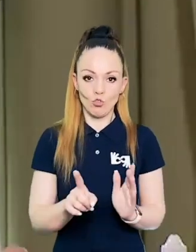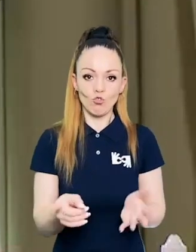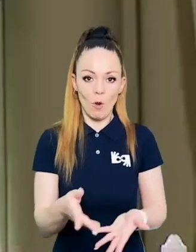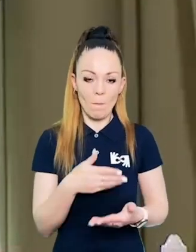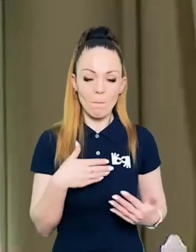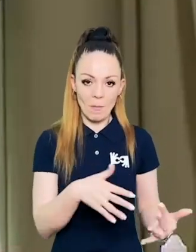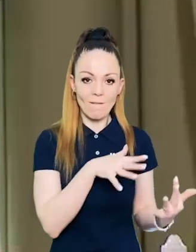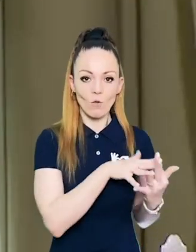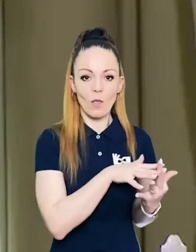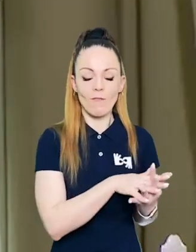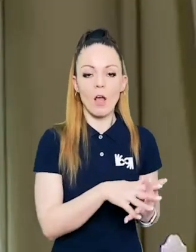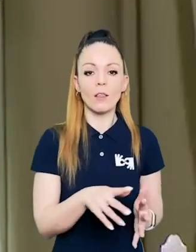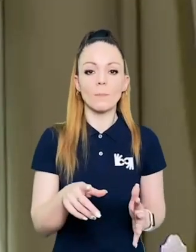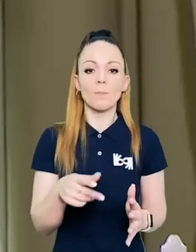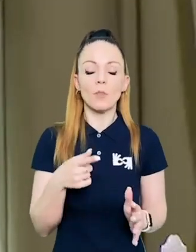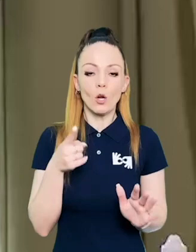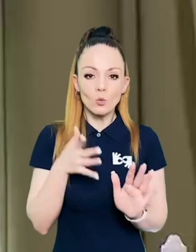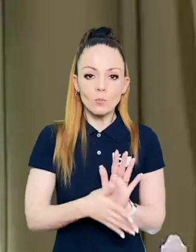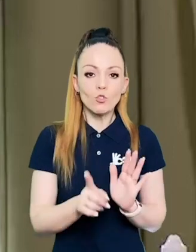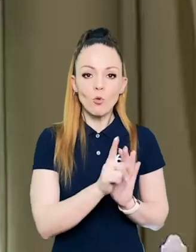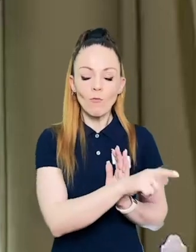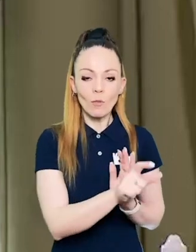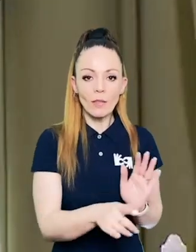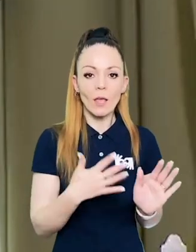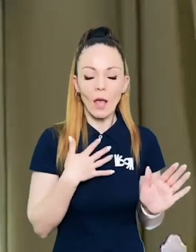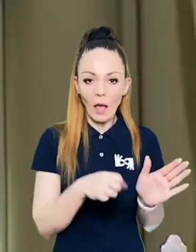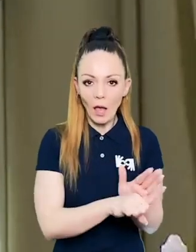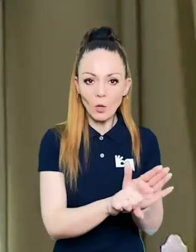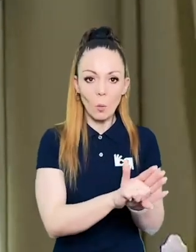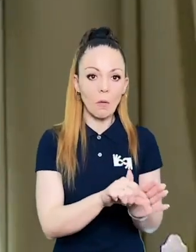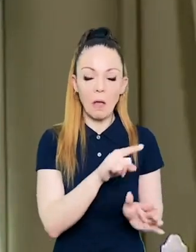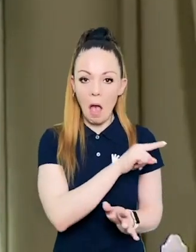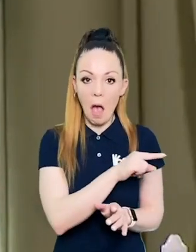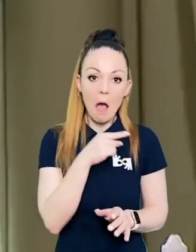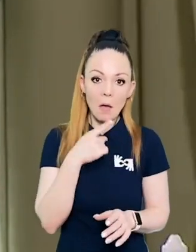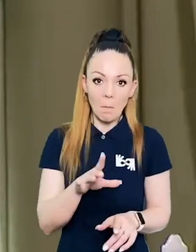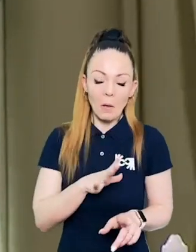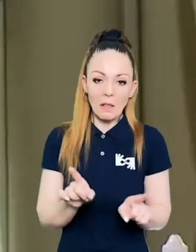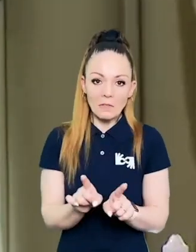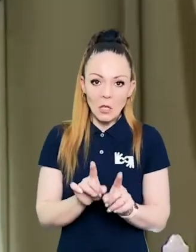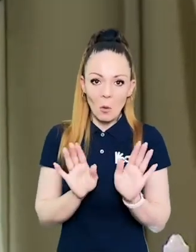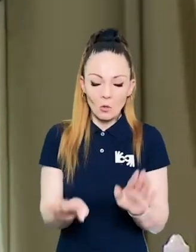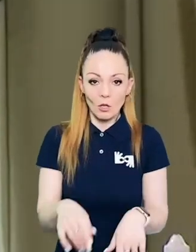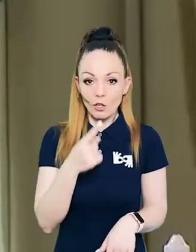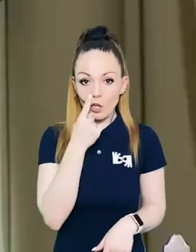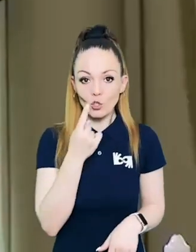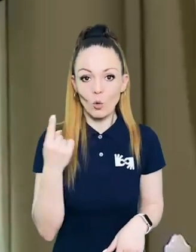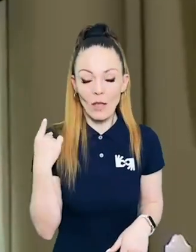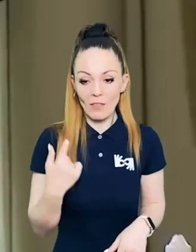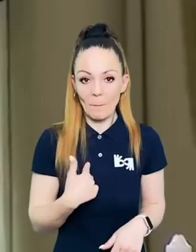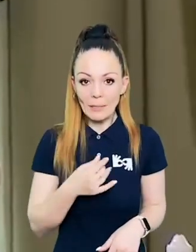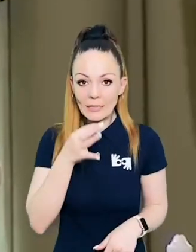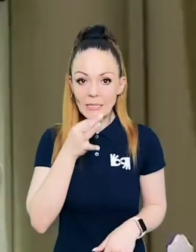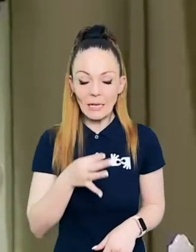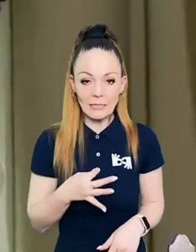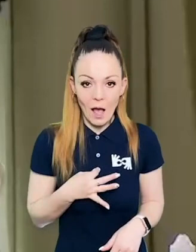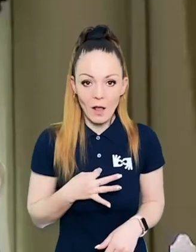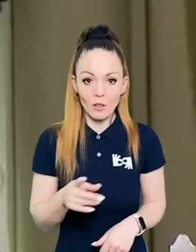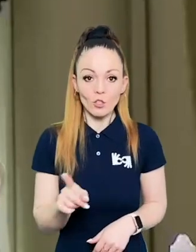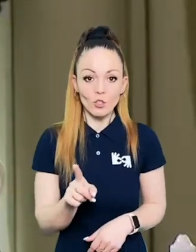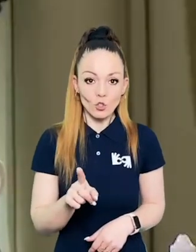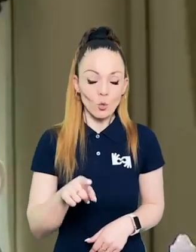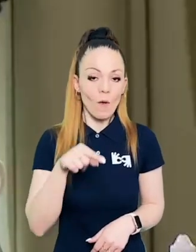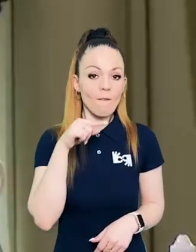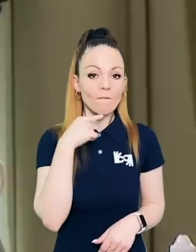зрозуміло, що ми воювали з ними, зрозуміло, що вони гинули, а їм було все одно. Все одно. Нещодавно мені тільки